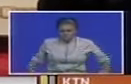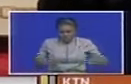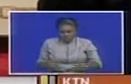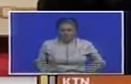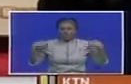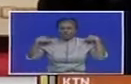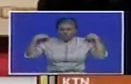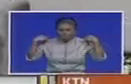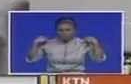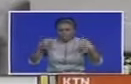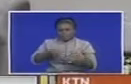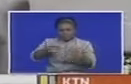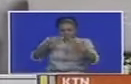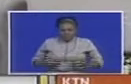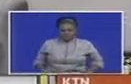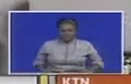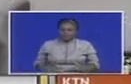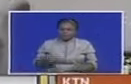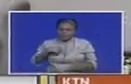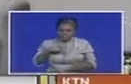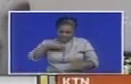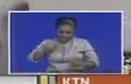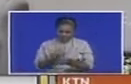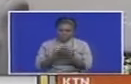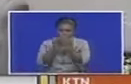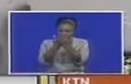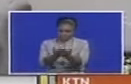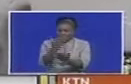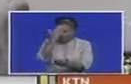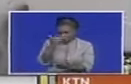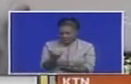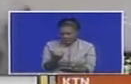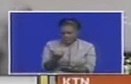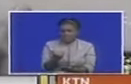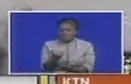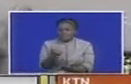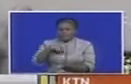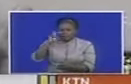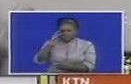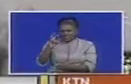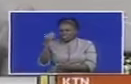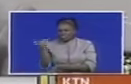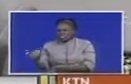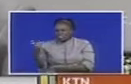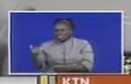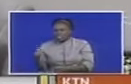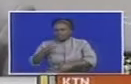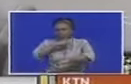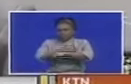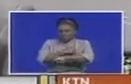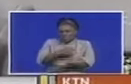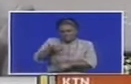haswa minisketi. Huu mswada niliupeleka kwa sababu niliona hasa vile ambavyo watoto wa shule imewaathiri.